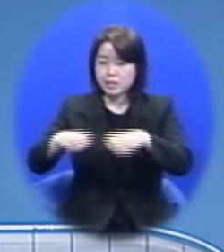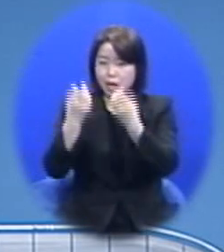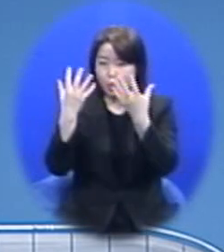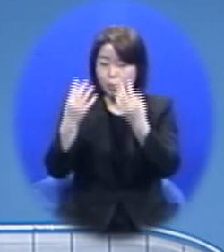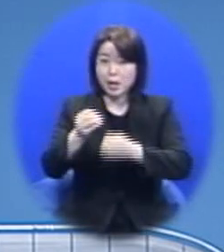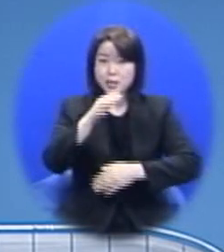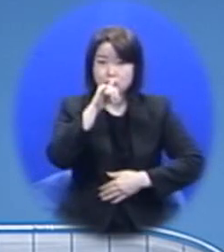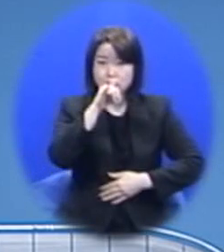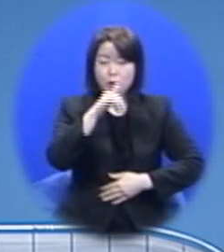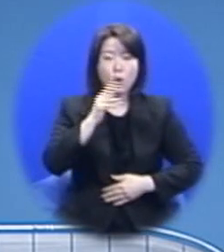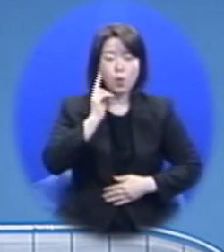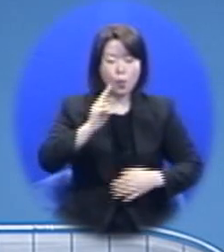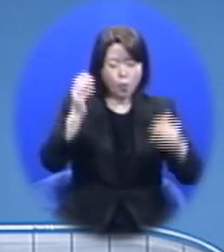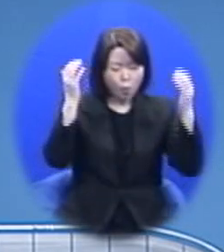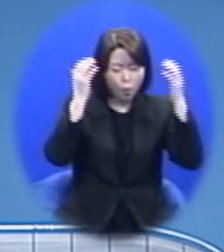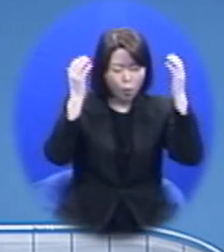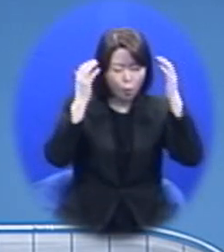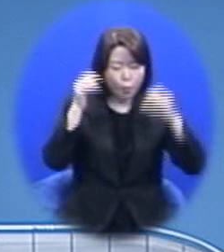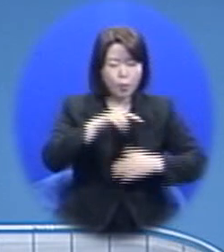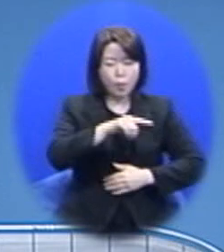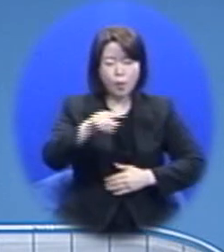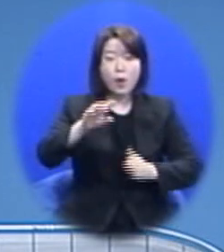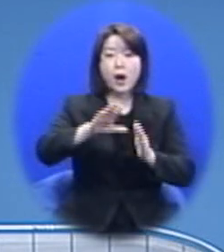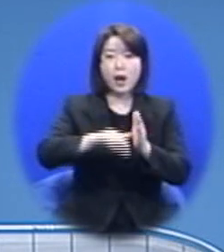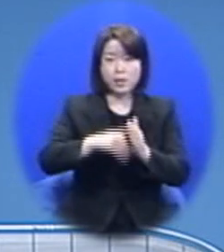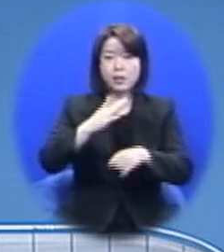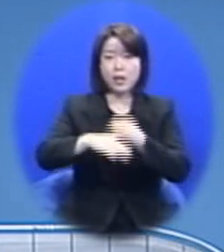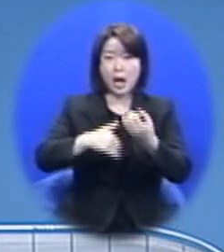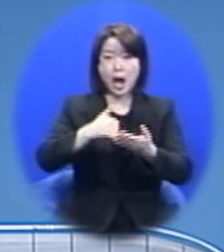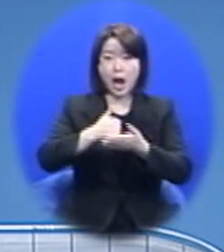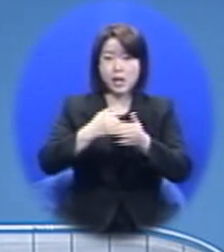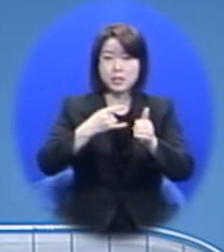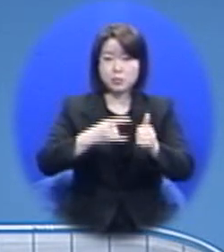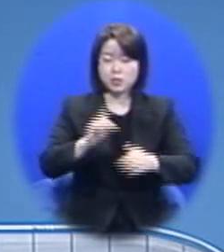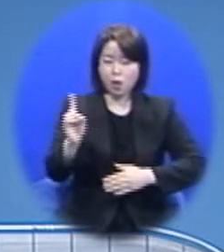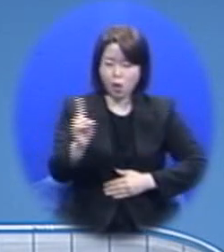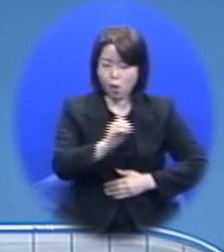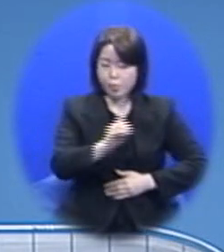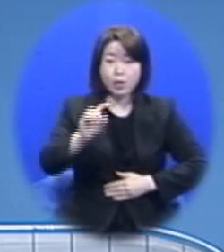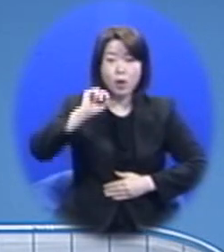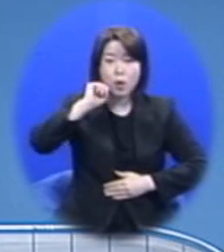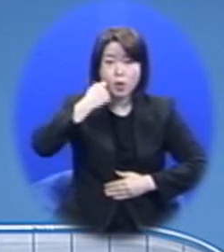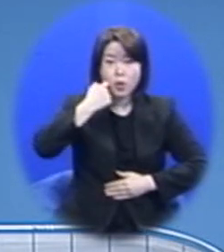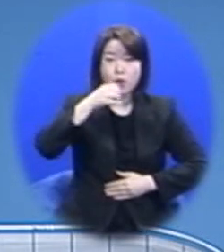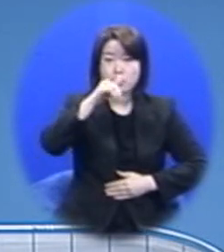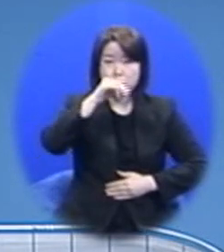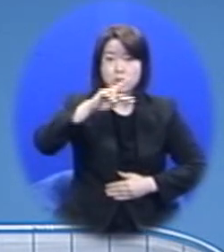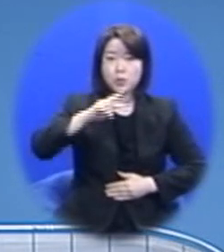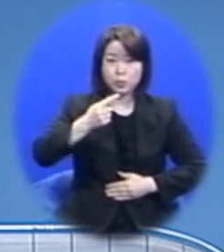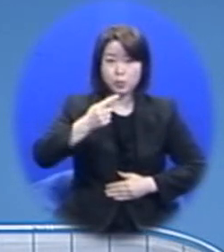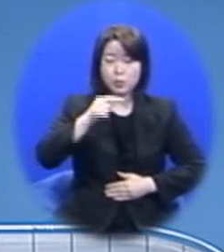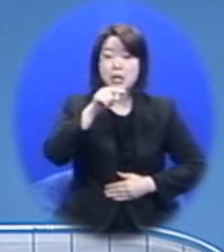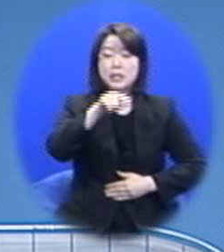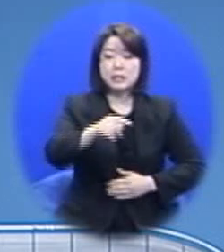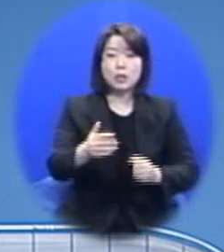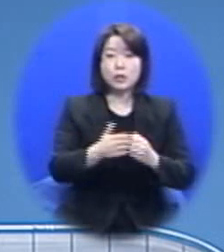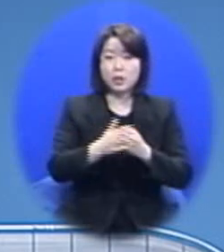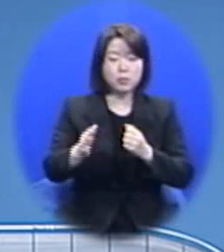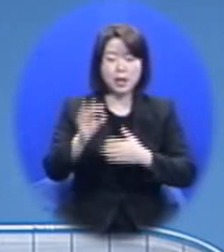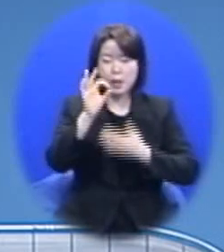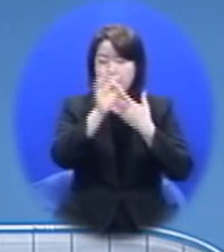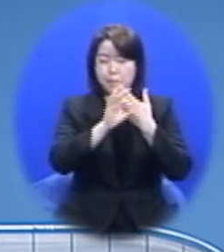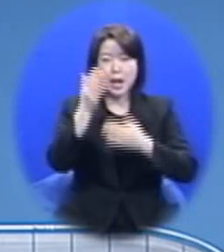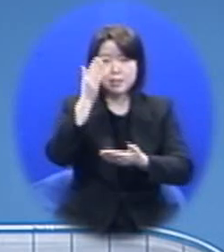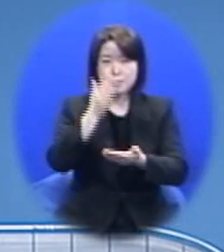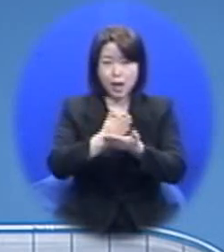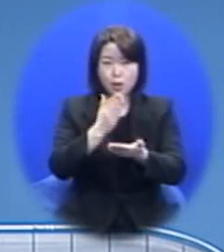너무너무 고통스러워하던 그들에게 하나님께서는 어떤 어려움이 있어도 그런 것으로 인해 핑계하지